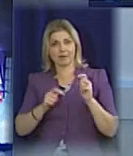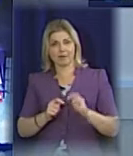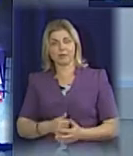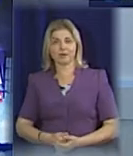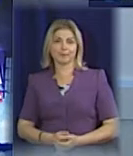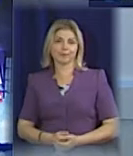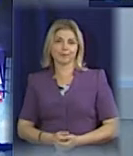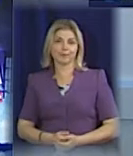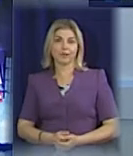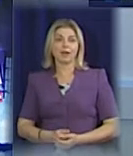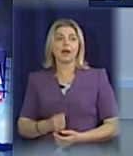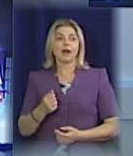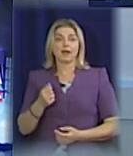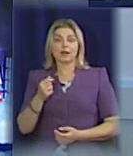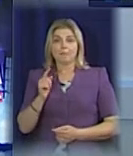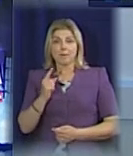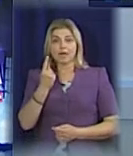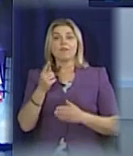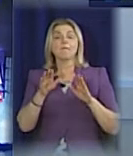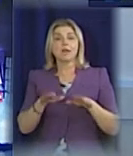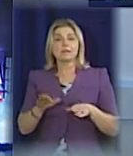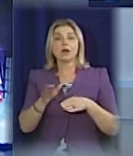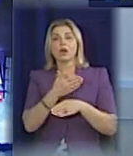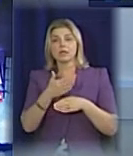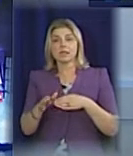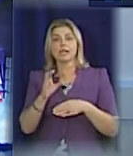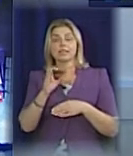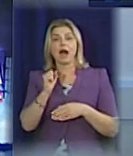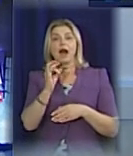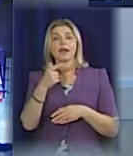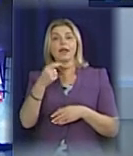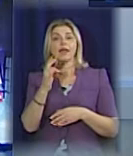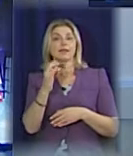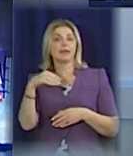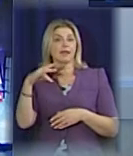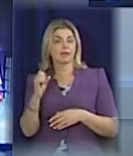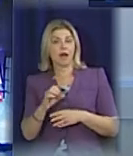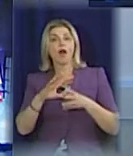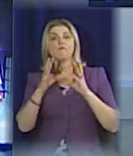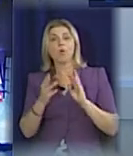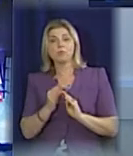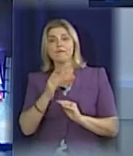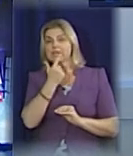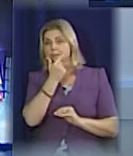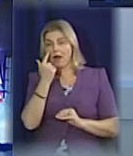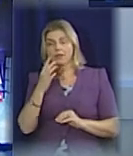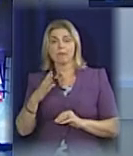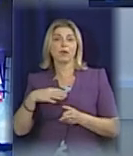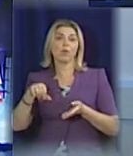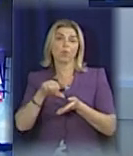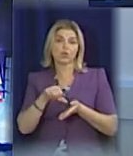in Barcelona». Щоправда, перше місце розділила з Аргентиною. Загалом у фестивалі в Іспанії брали участь колективи